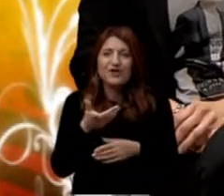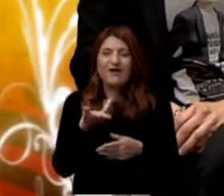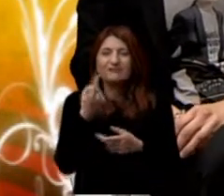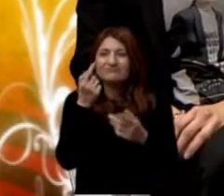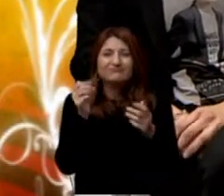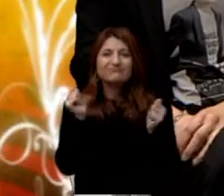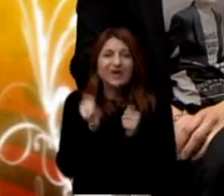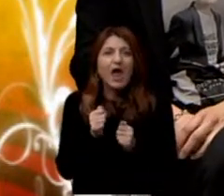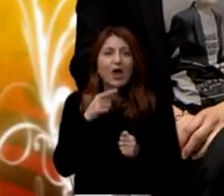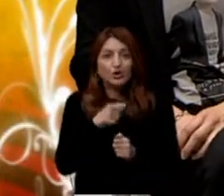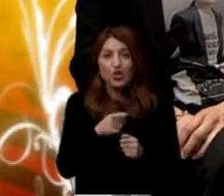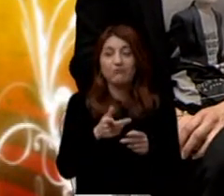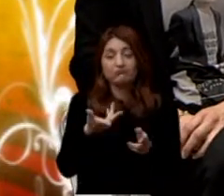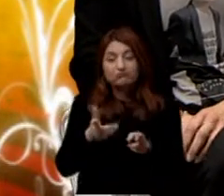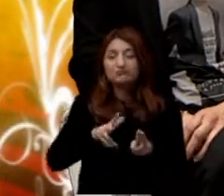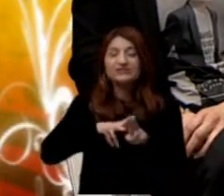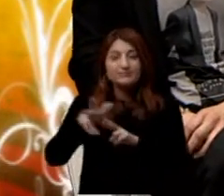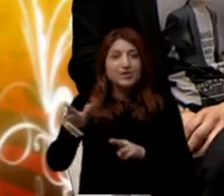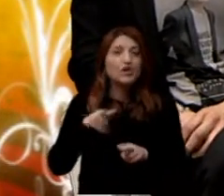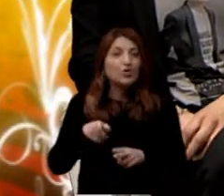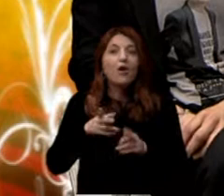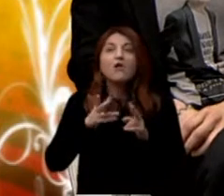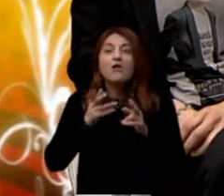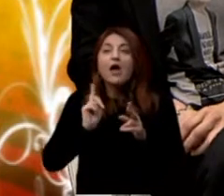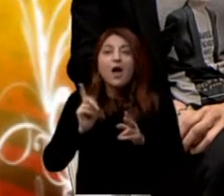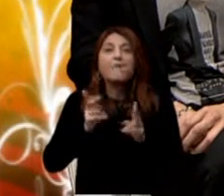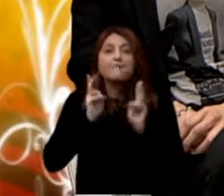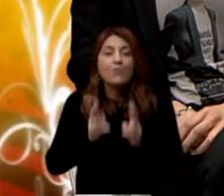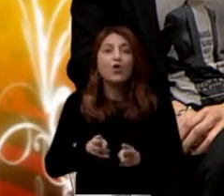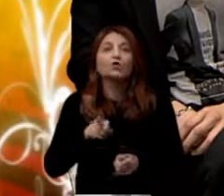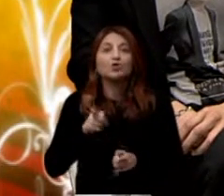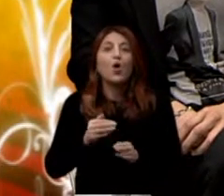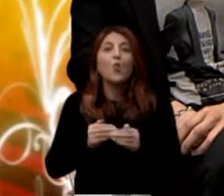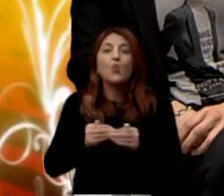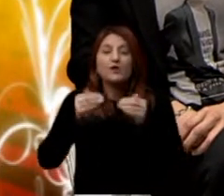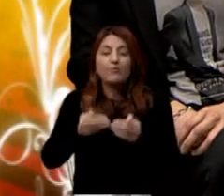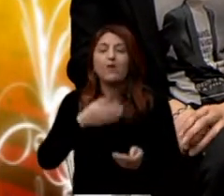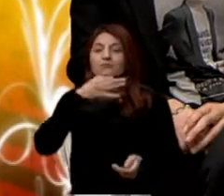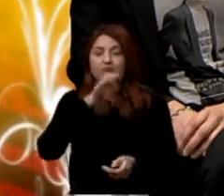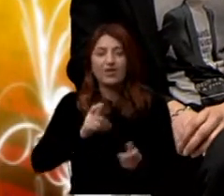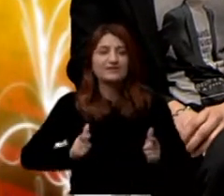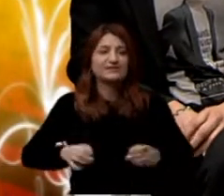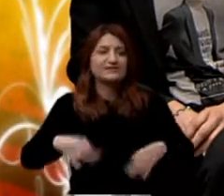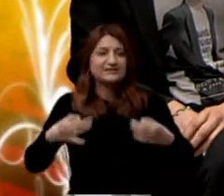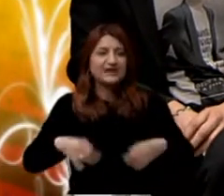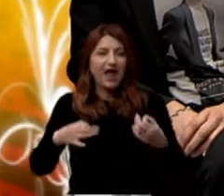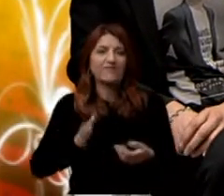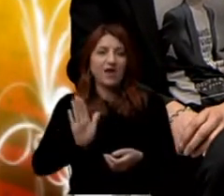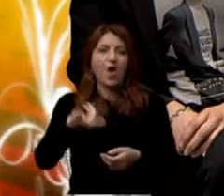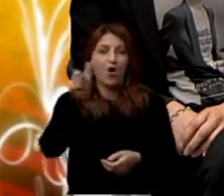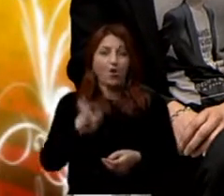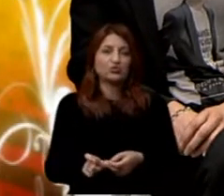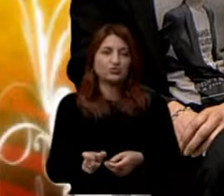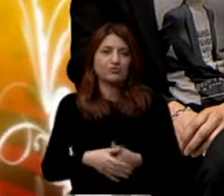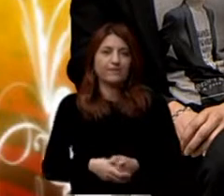omogućava u preventivnim mjerama, zaista omogućava prije svega unapređenje zdravlja same starije